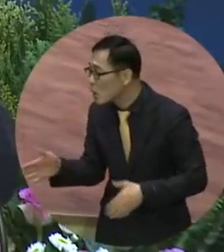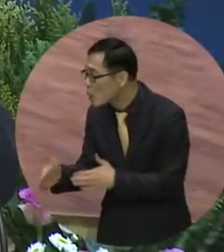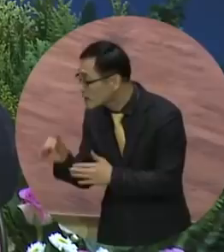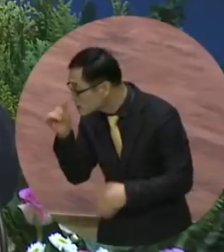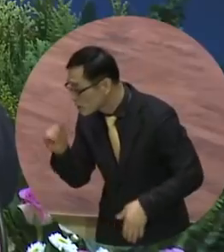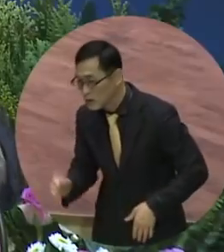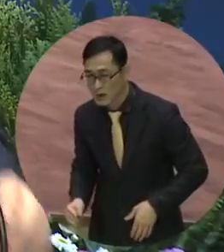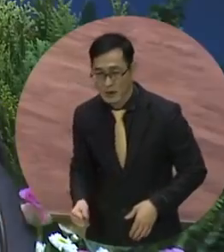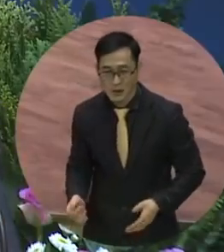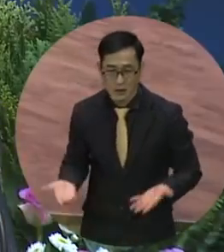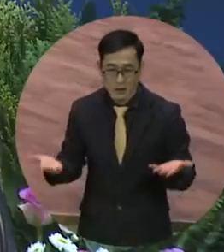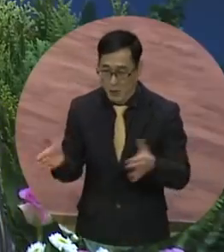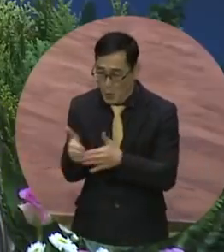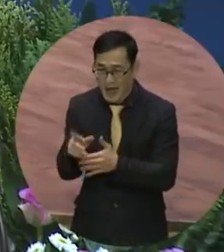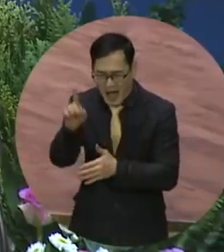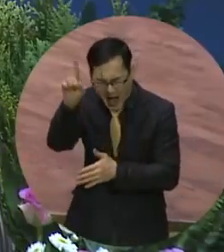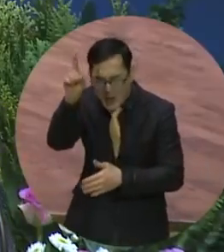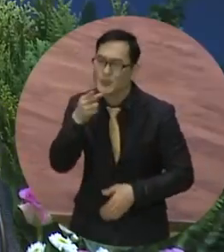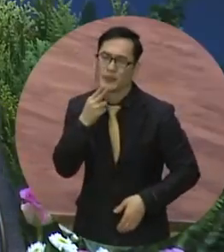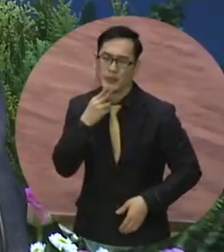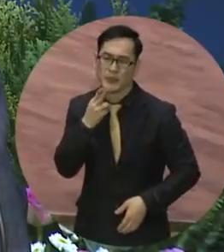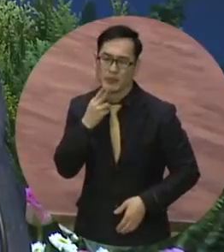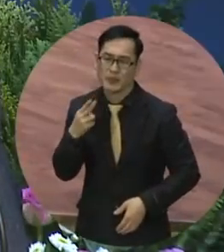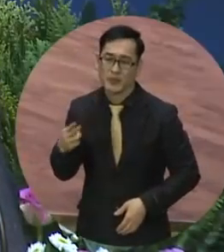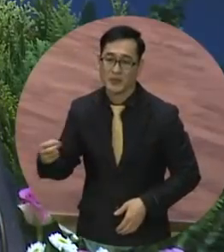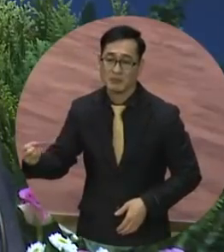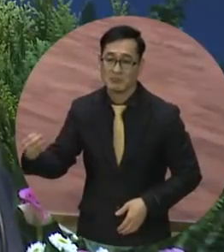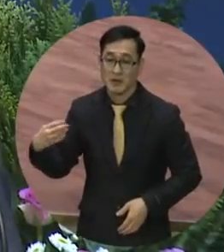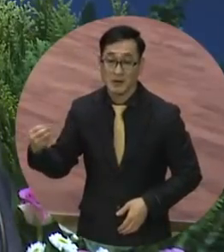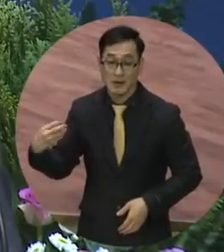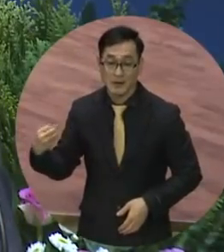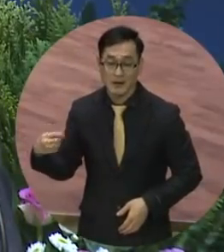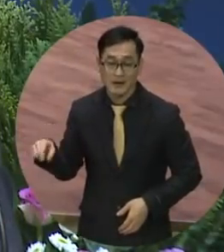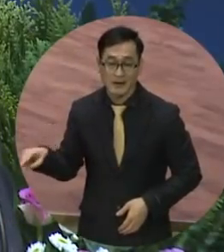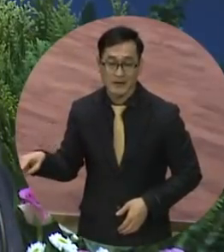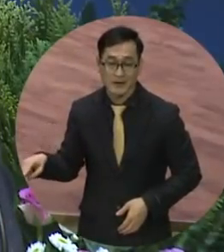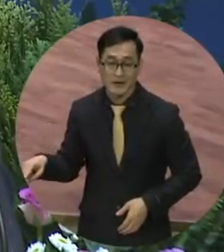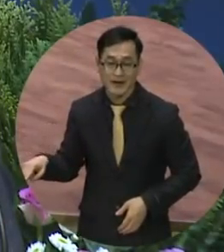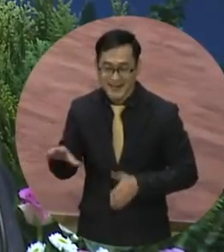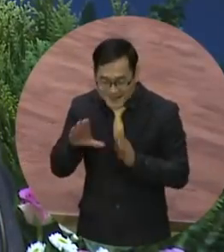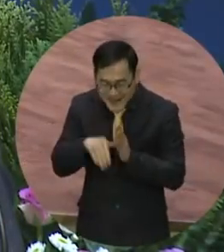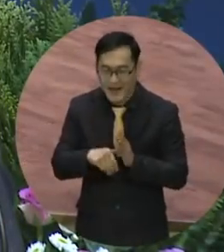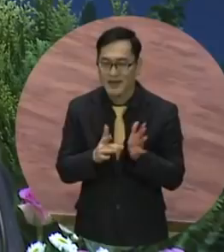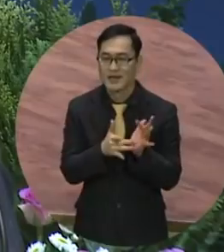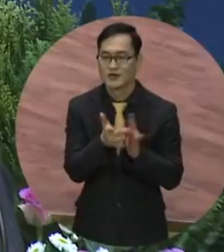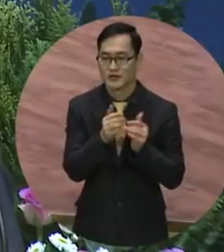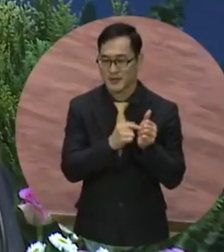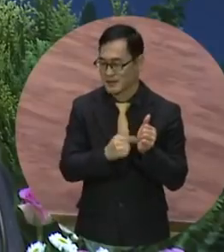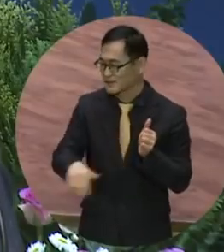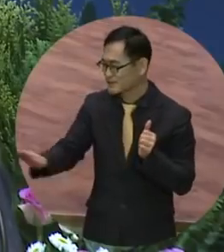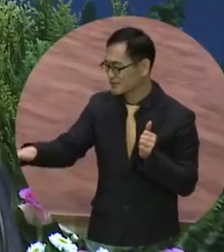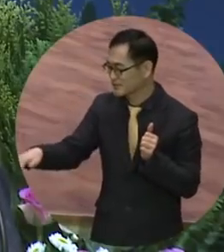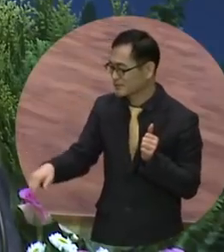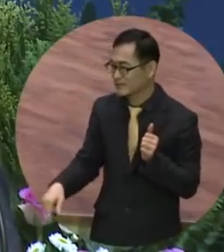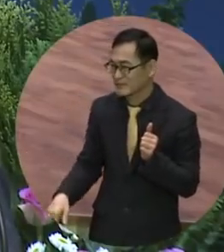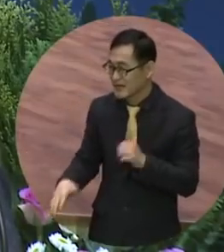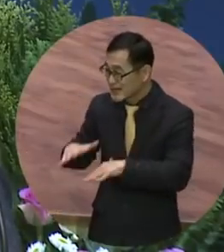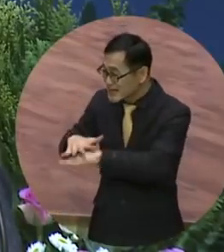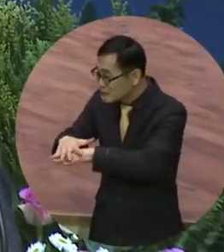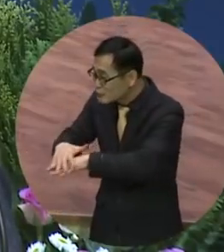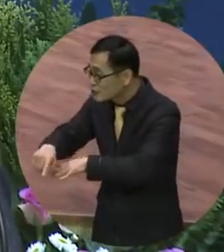참 신기하지요. 한 마리도 못 잡았다. 자, 이때 예수님께서 이들을 향해서 그